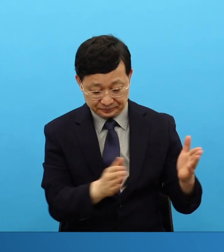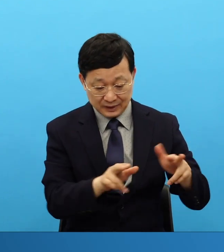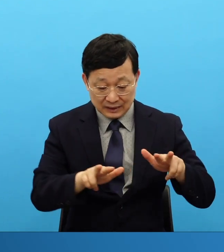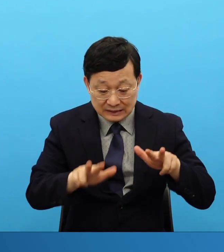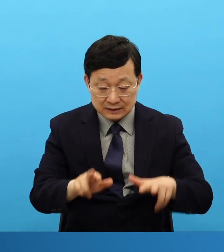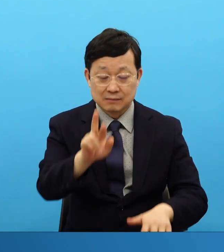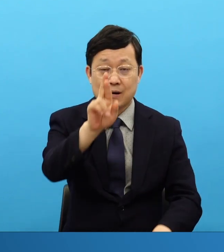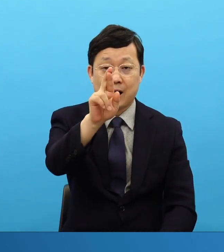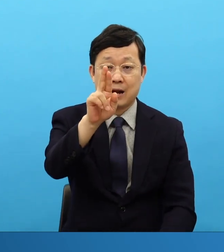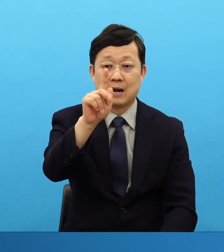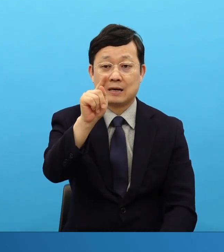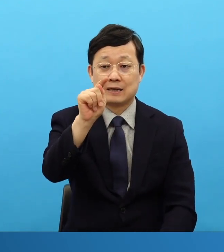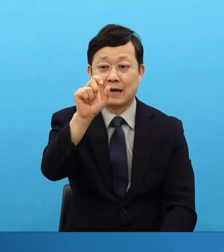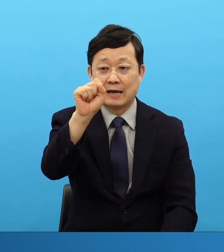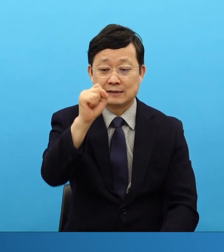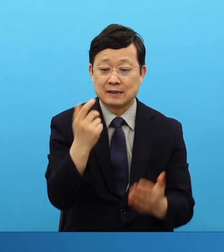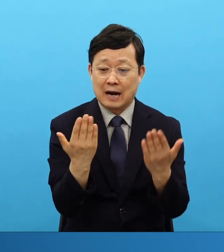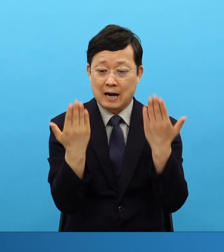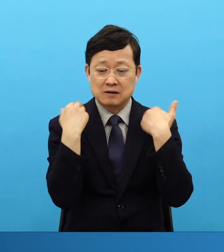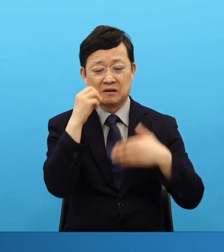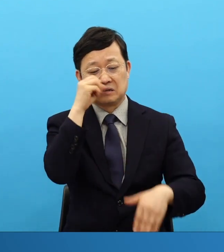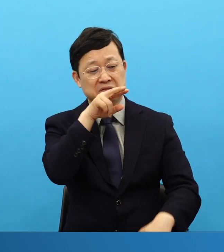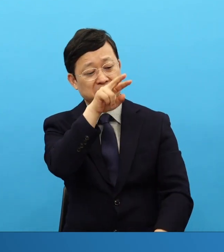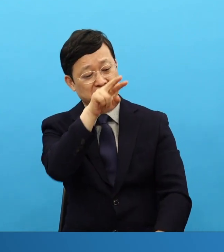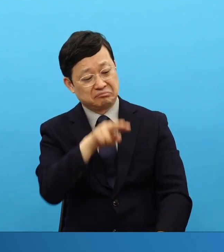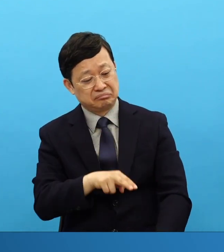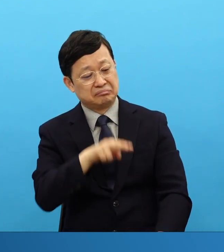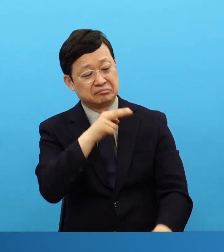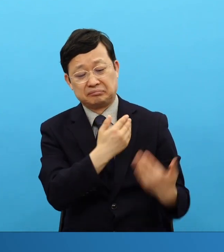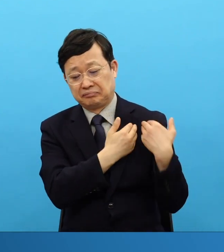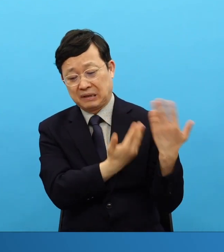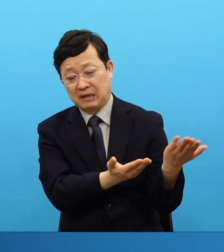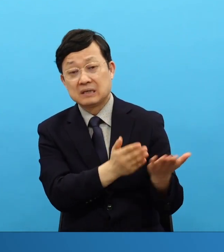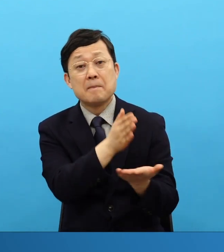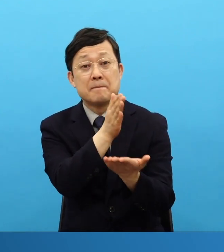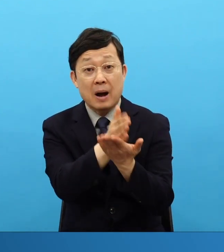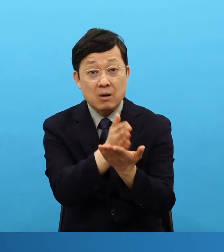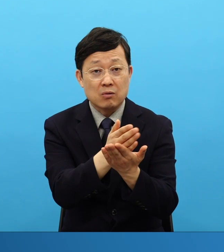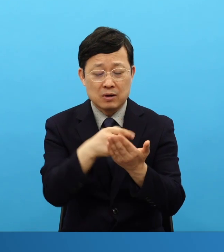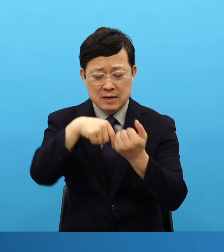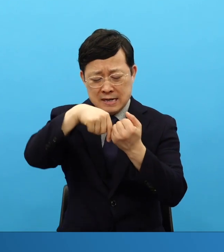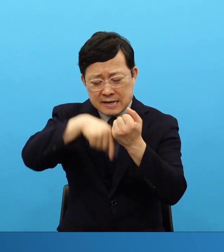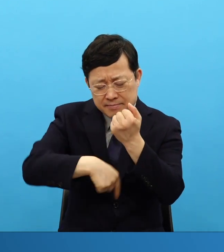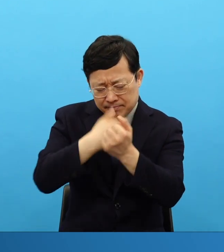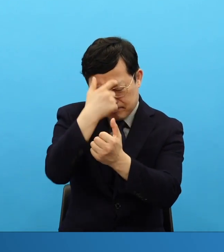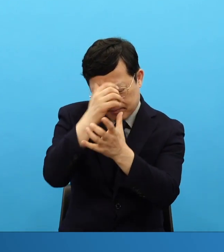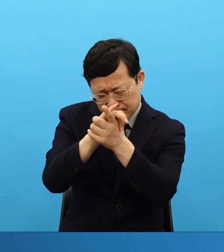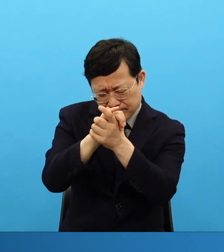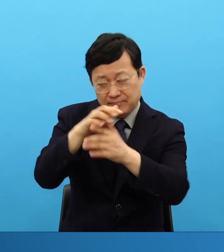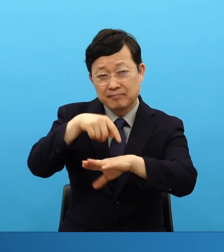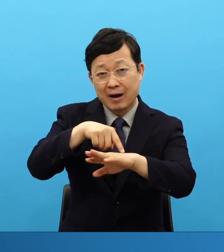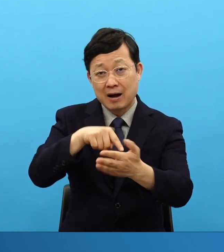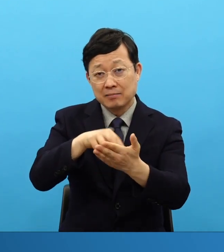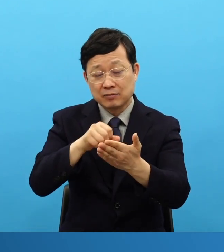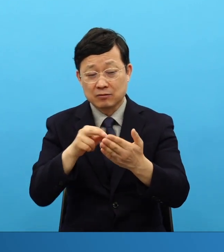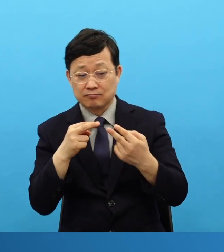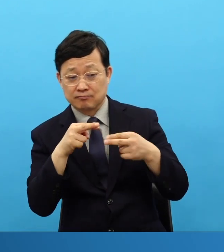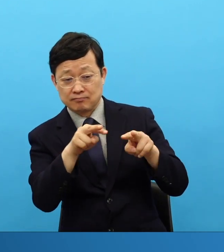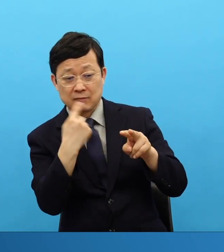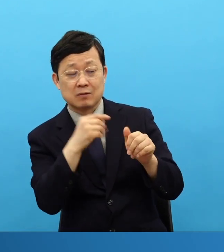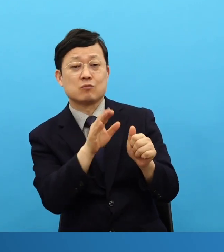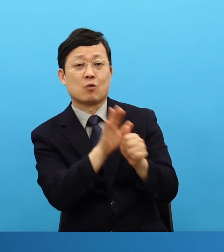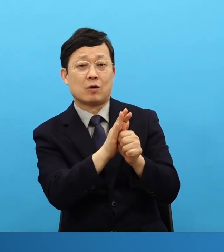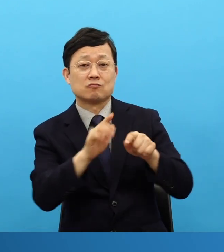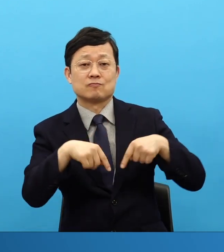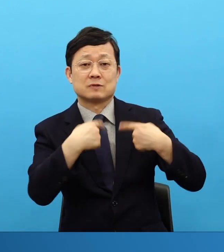여러분이 깊은 기도 속에서 참여해야 됩니다. And they are able to revive this nation. So just don't think lightly of the school